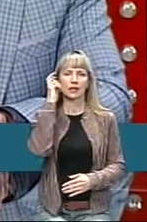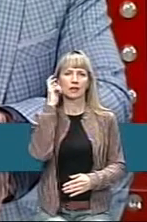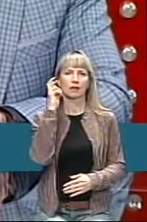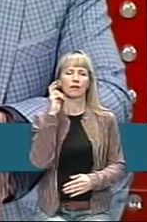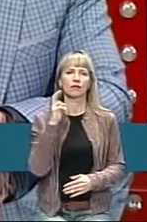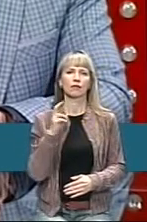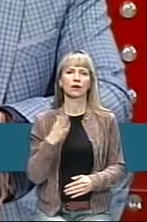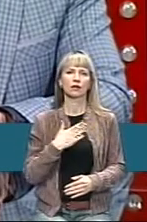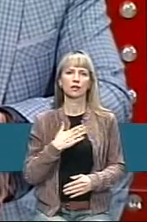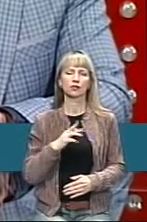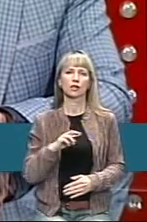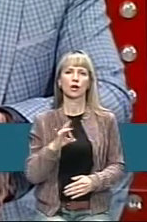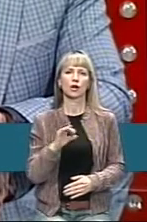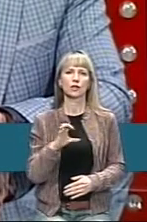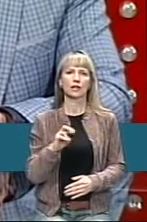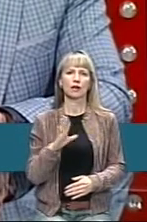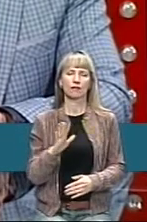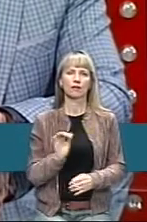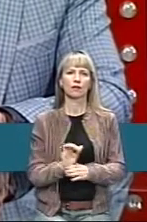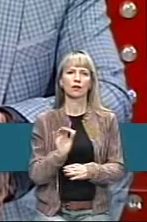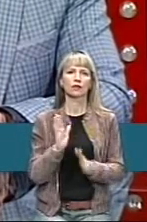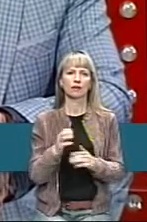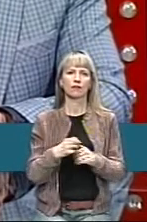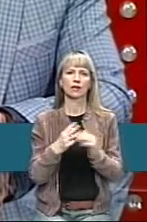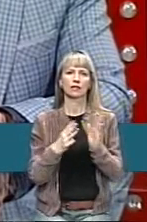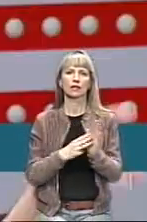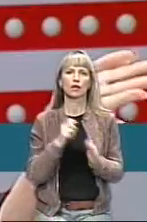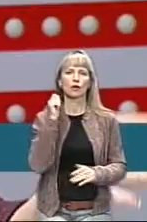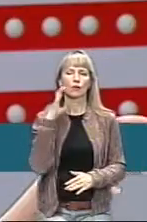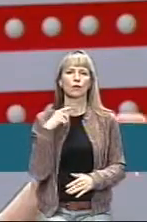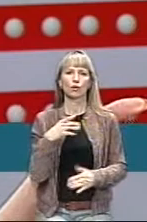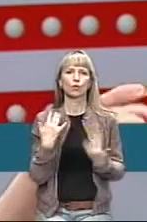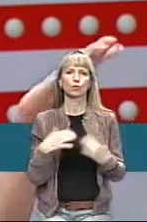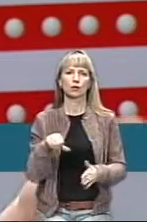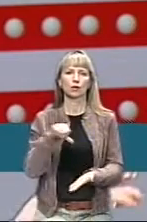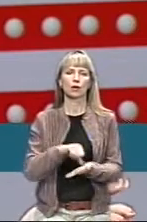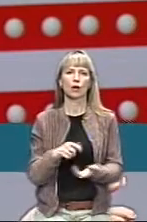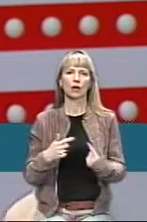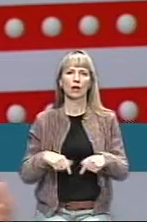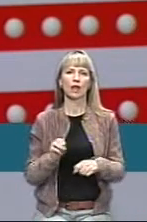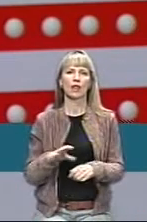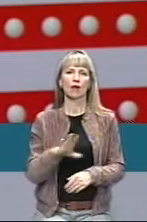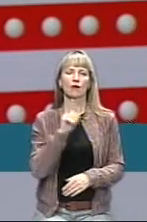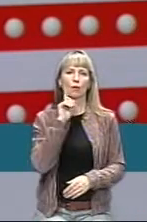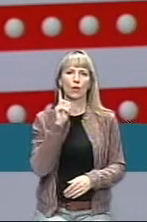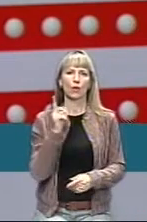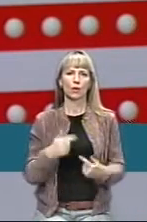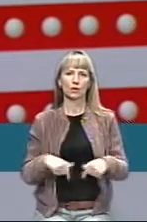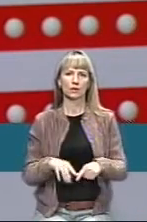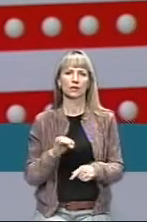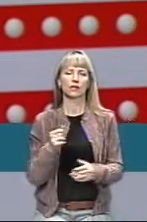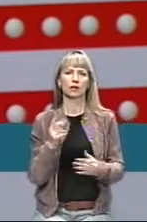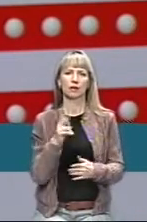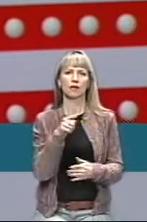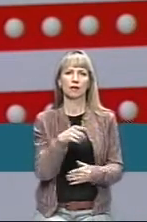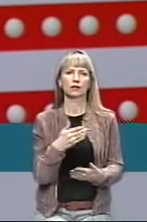Наш Ярослав відправляв, хоча йому теж тільки 18 років було. Ви тоді вже представляли організацію «Євромолодь»? Так. І до вас тоді зверталися,